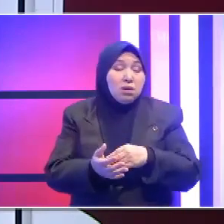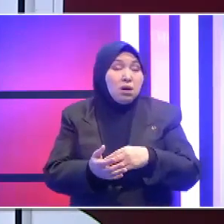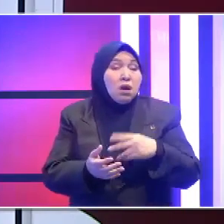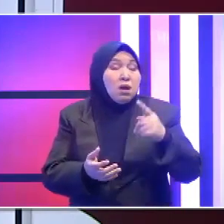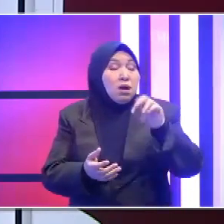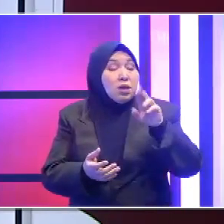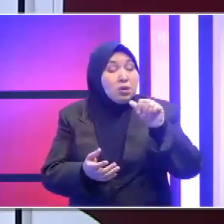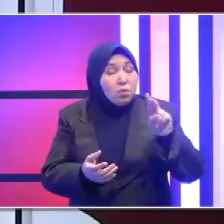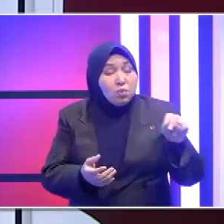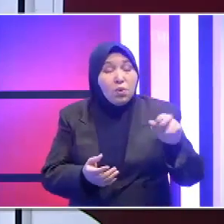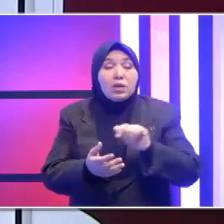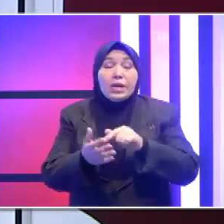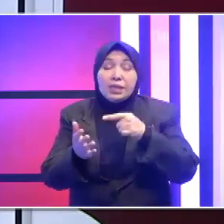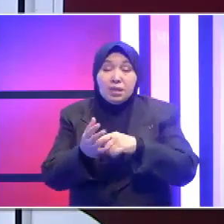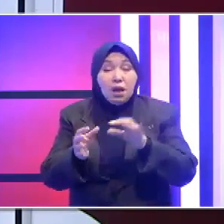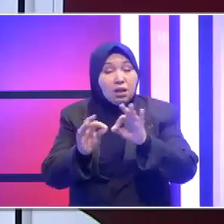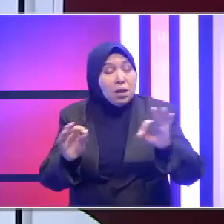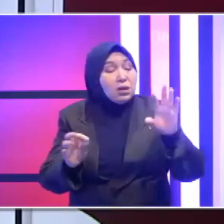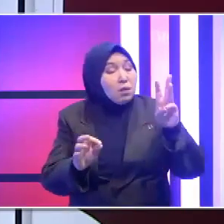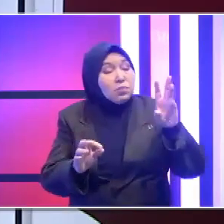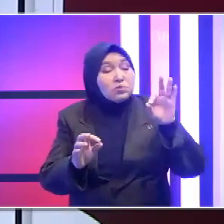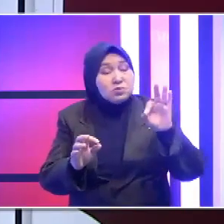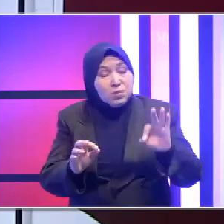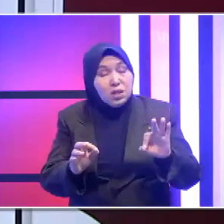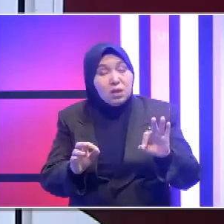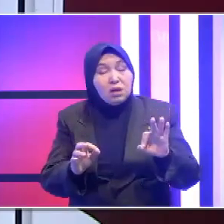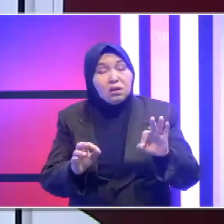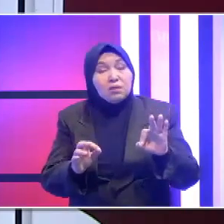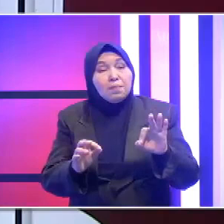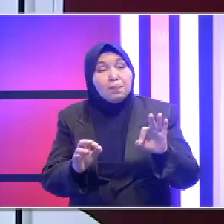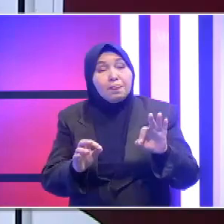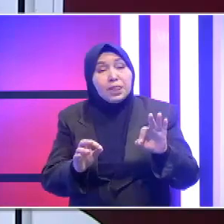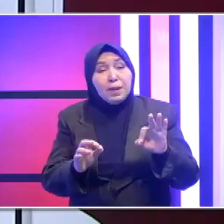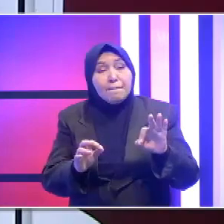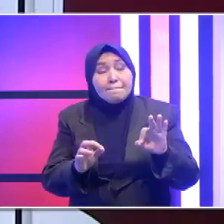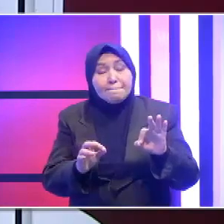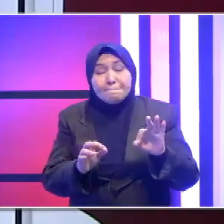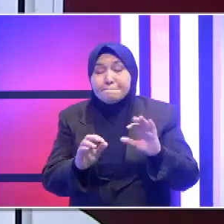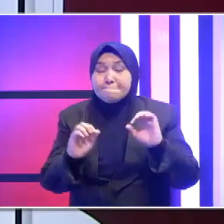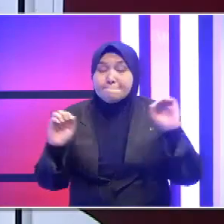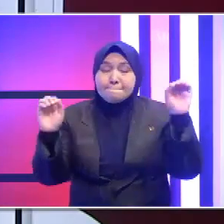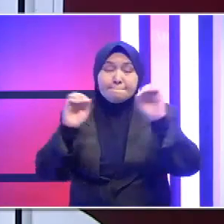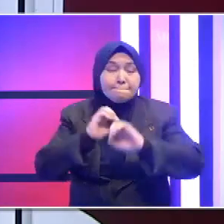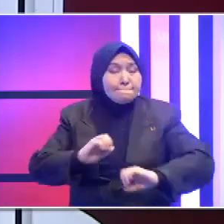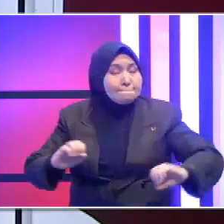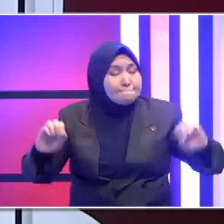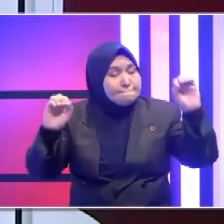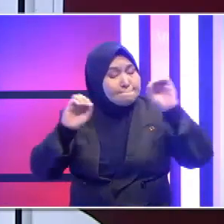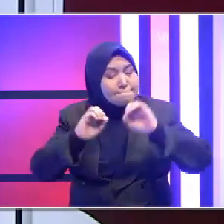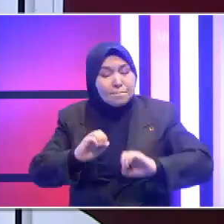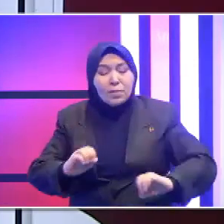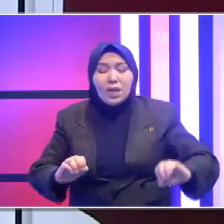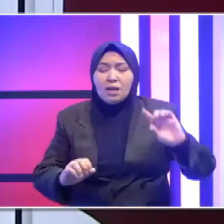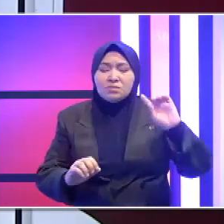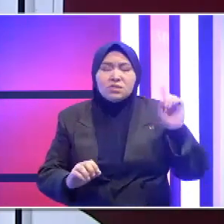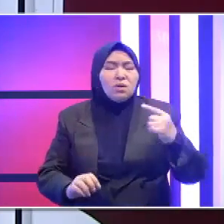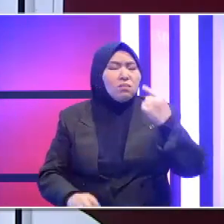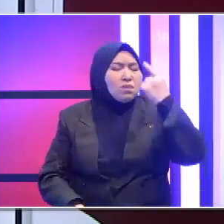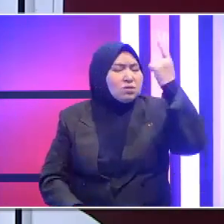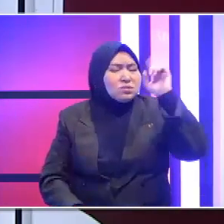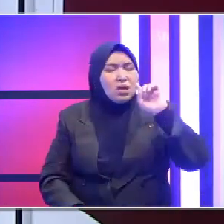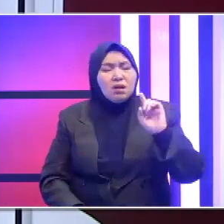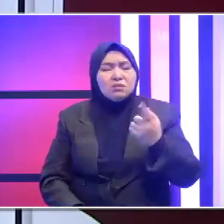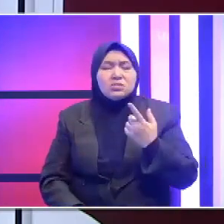wahhab inilah ayat 69 Wah wallohu lailahaillahu tidak ada ilah kecuali Allah subhanahuwata'ala